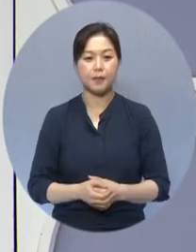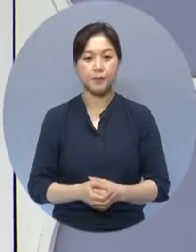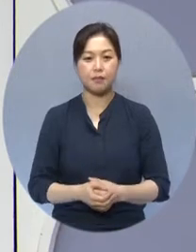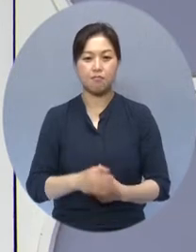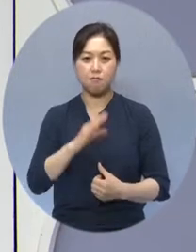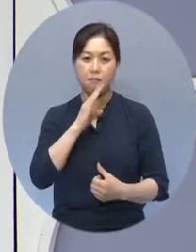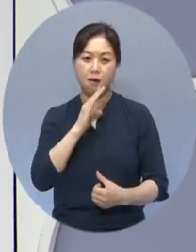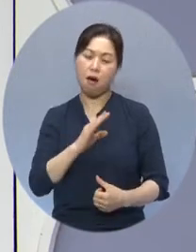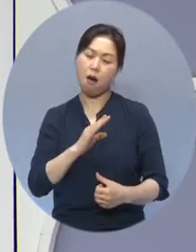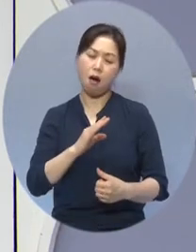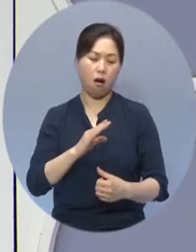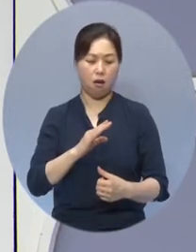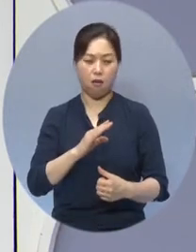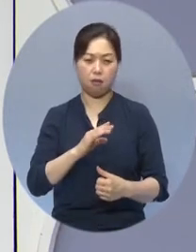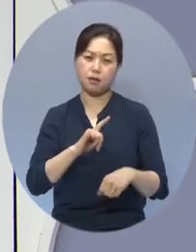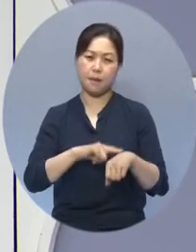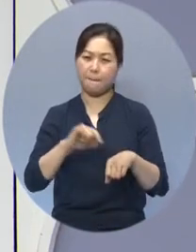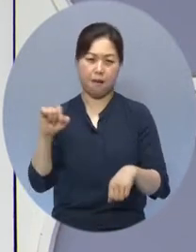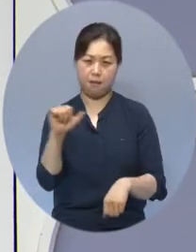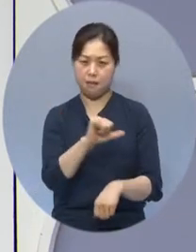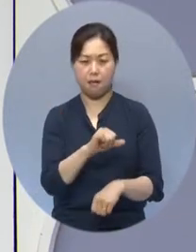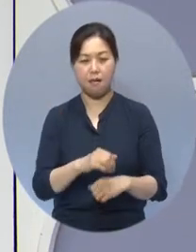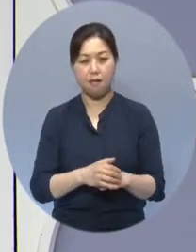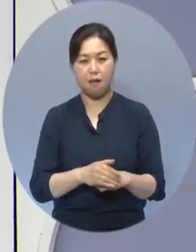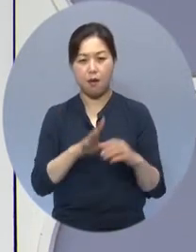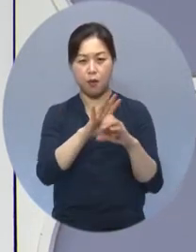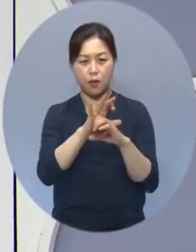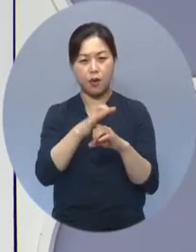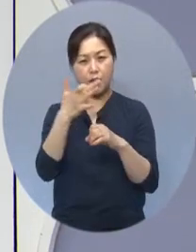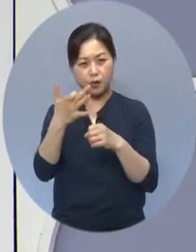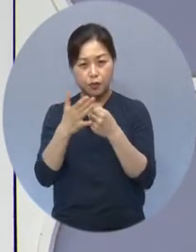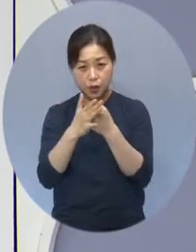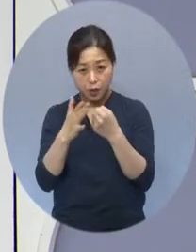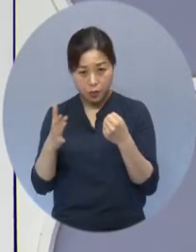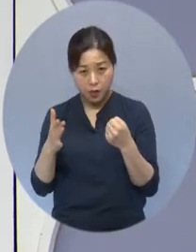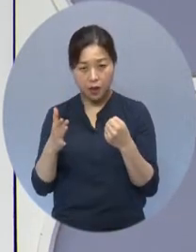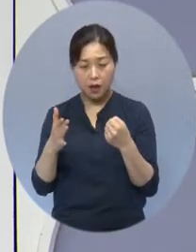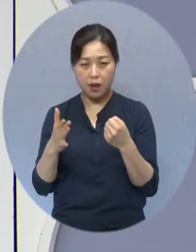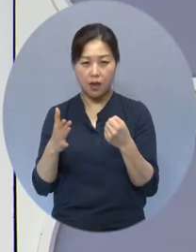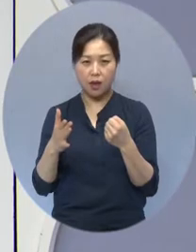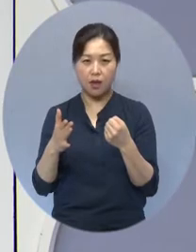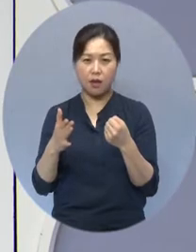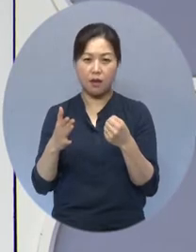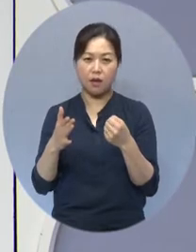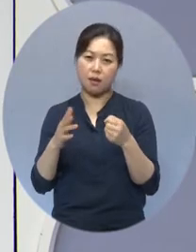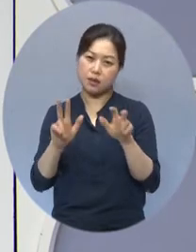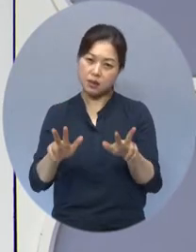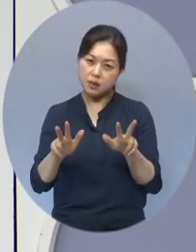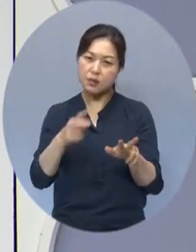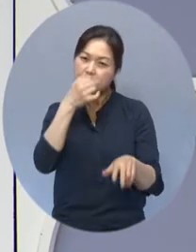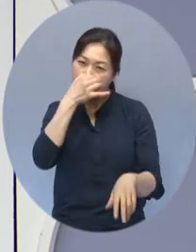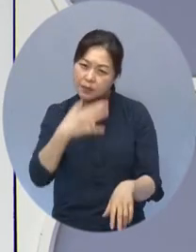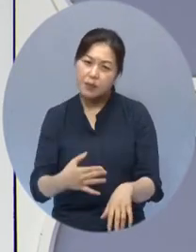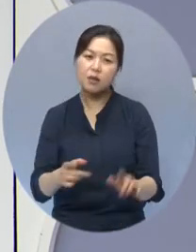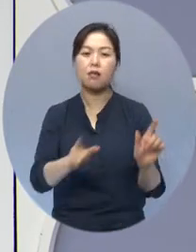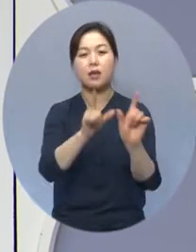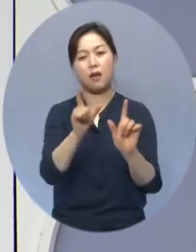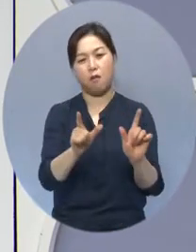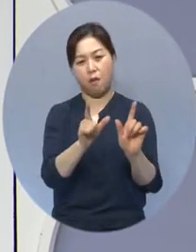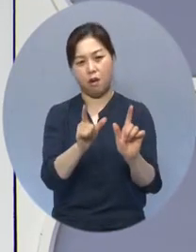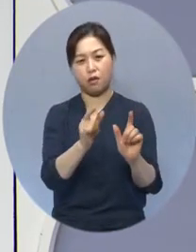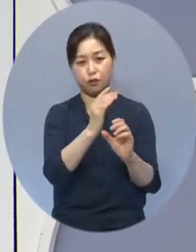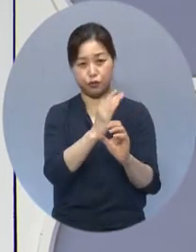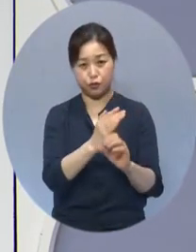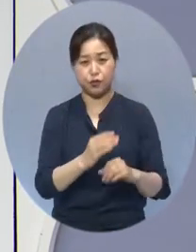시간이 빠릅니다. 코로나19로 인해서 모두가 힘든 시간을 지금 보내고 있는데요. 의료 공백과